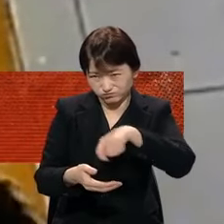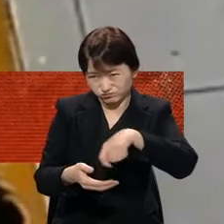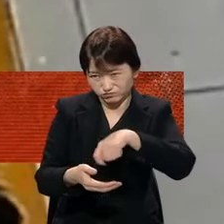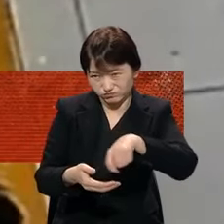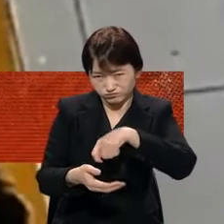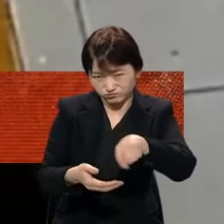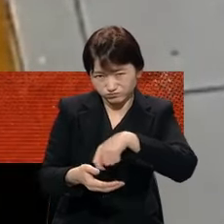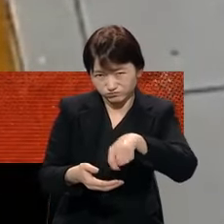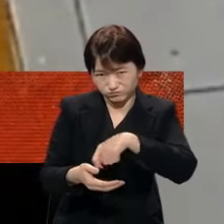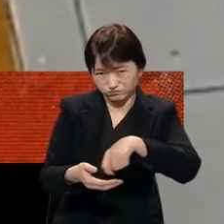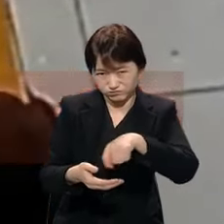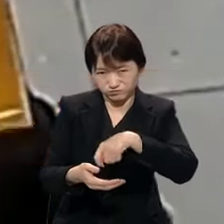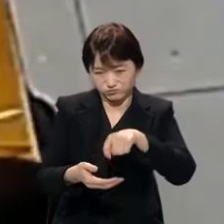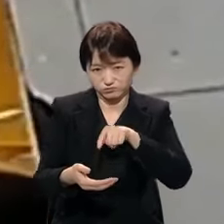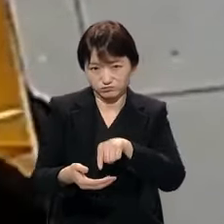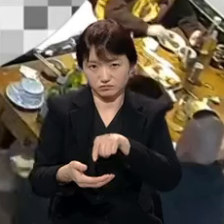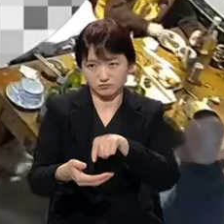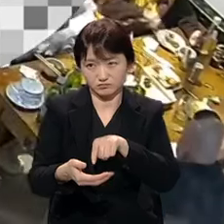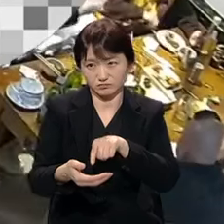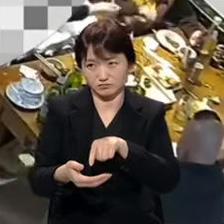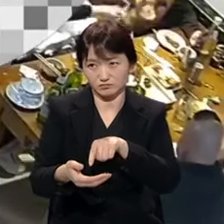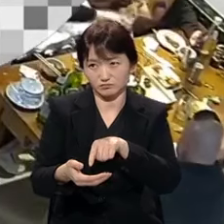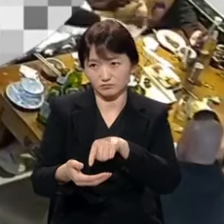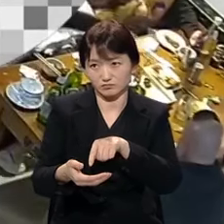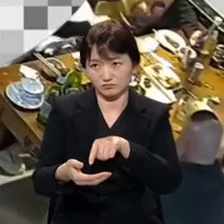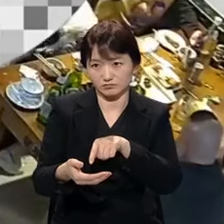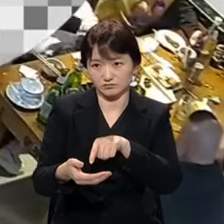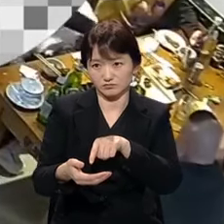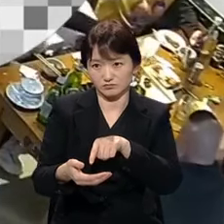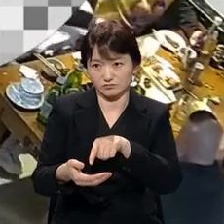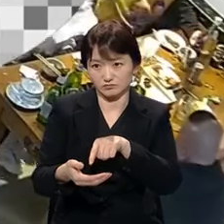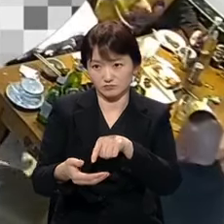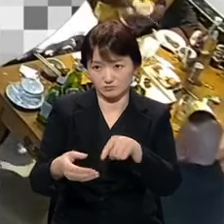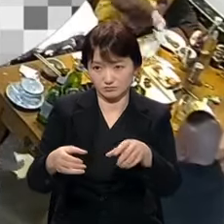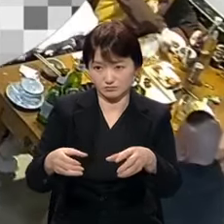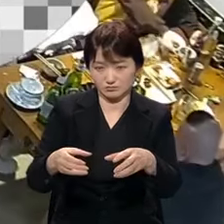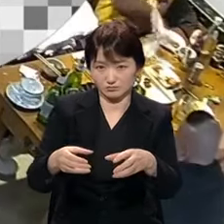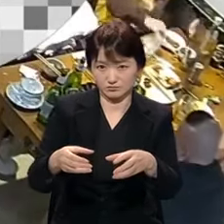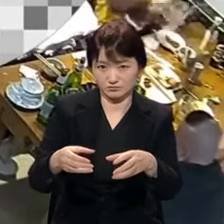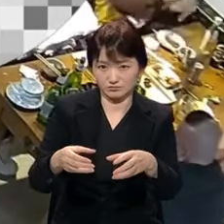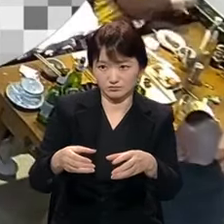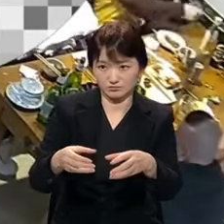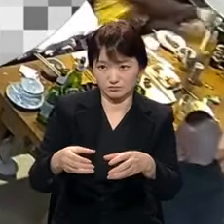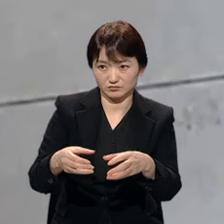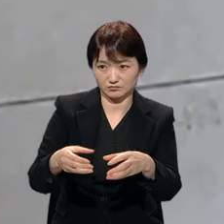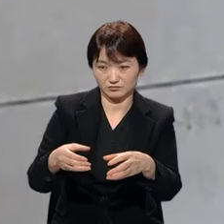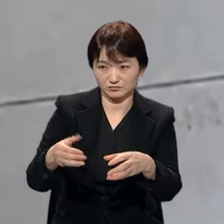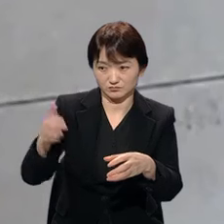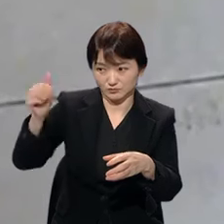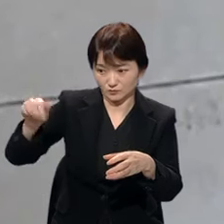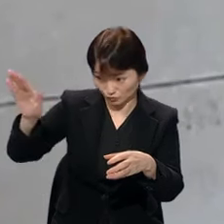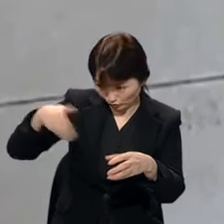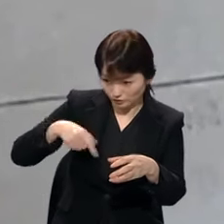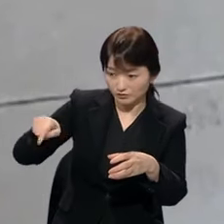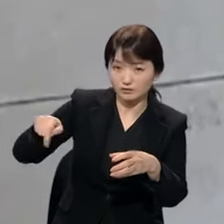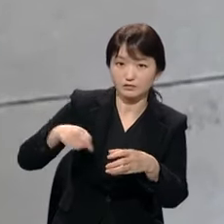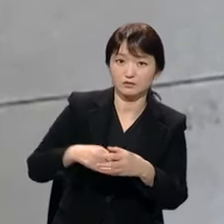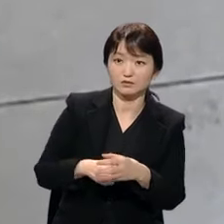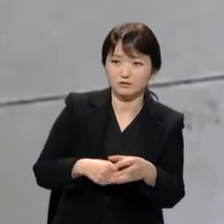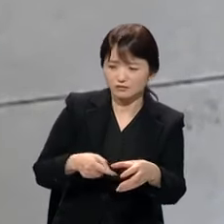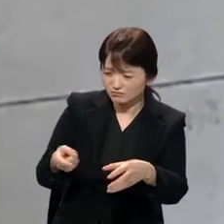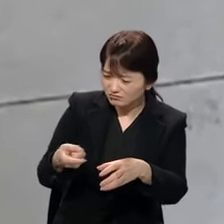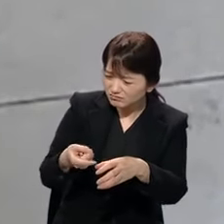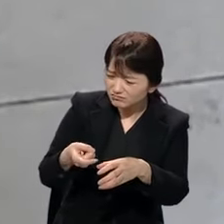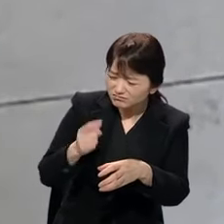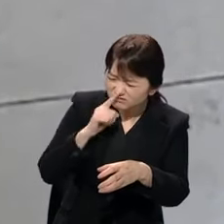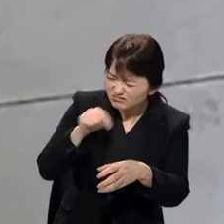젓가락으로 마구 휘저었던 겁니다. 자, 주변에 떨어진 털까지 싹 정리한 후에 제발 먹지 맘마. 네, 식당 주인을 불렀습니다. 그리고